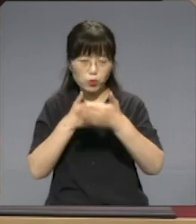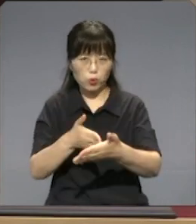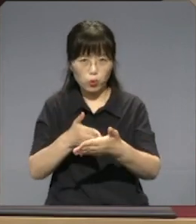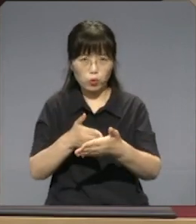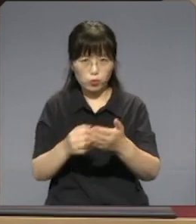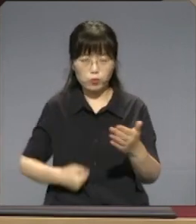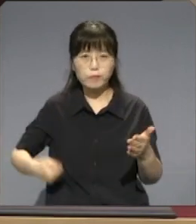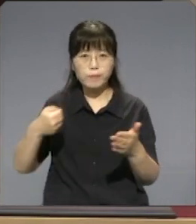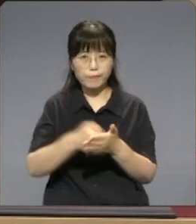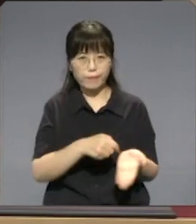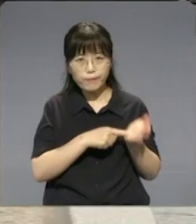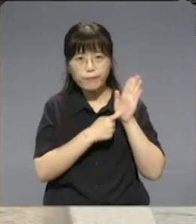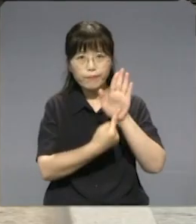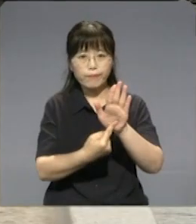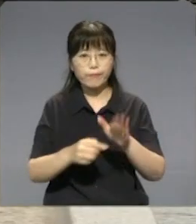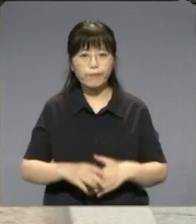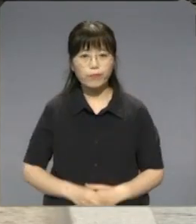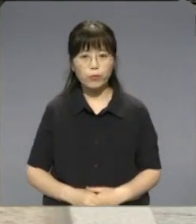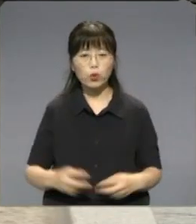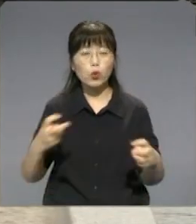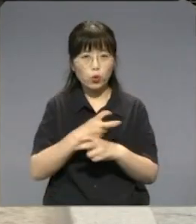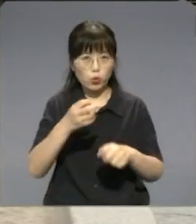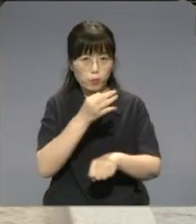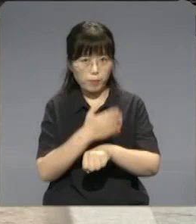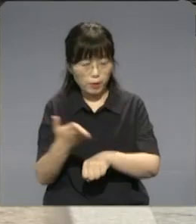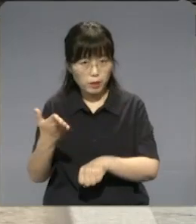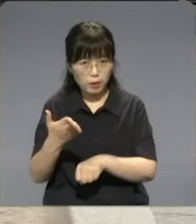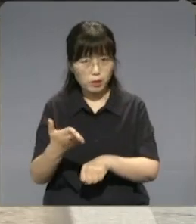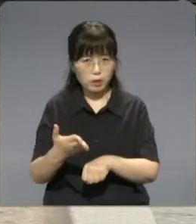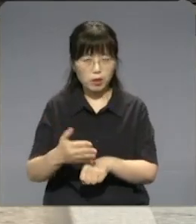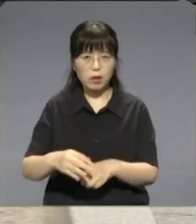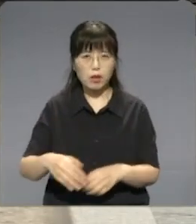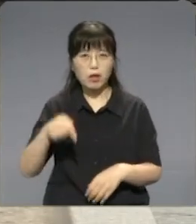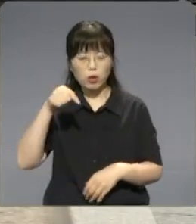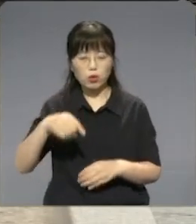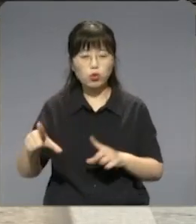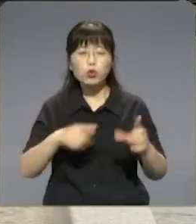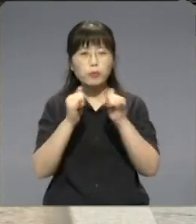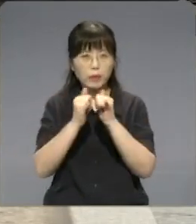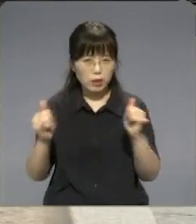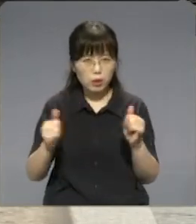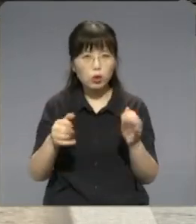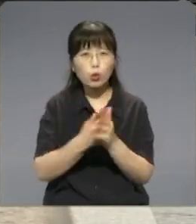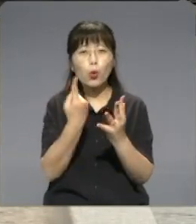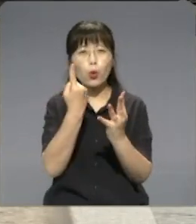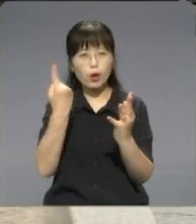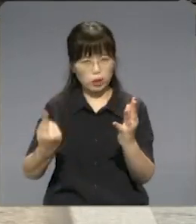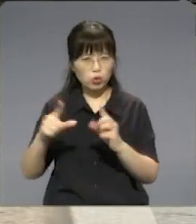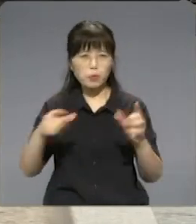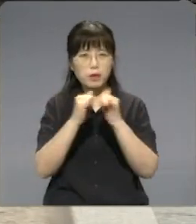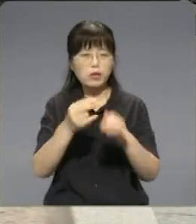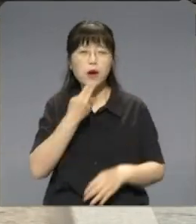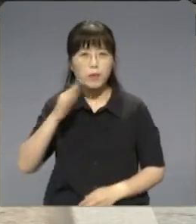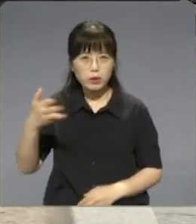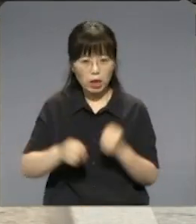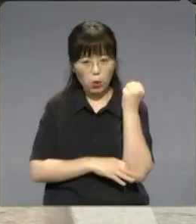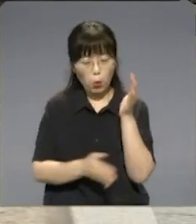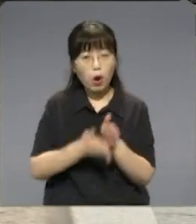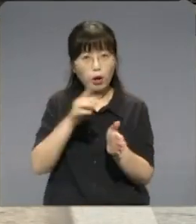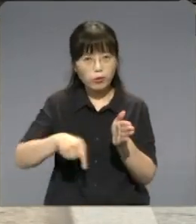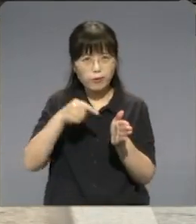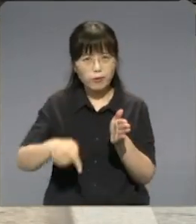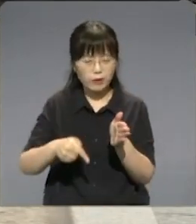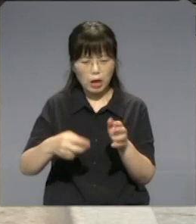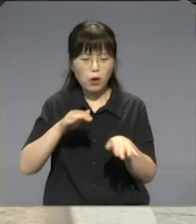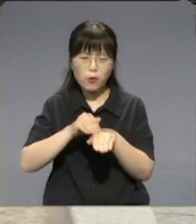결의안을 추진했습니다. 교통의 편리성에서 소외되는 주민은 없어야 할 것입니다. 원도심